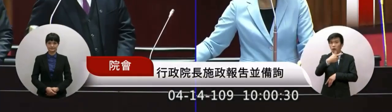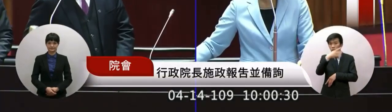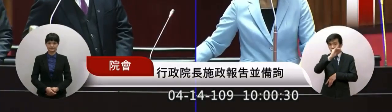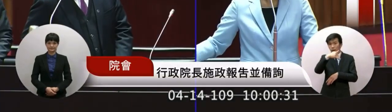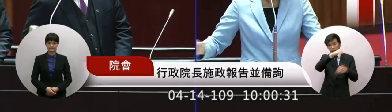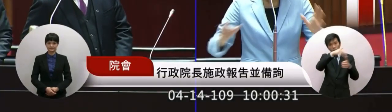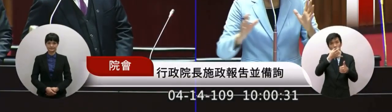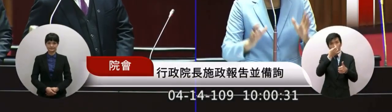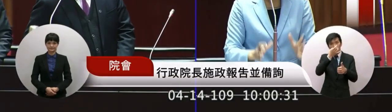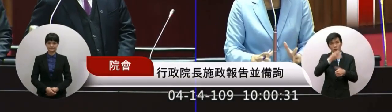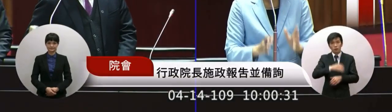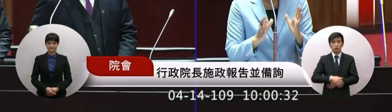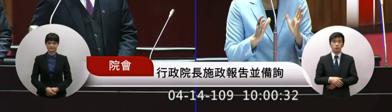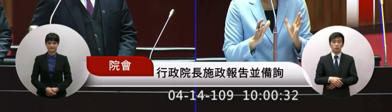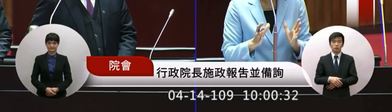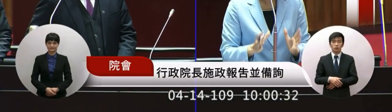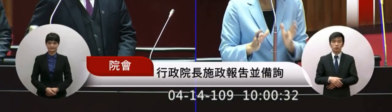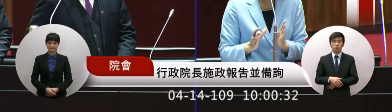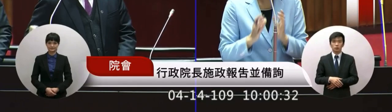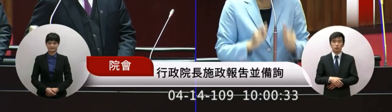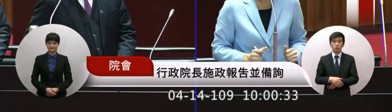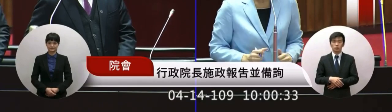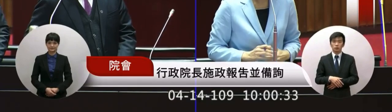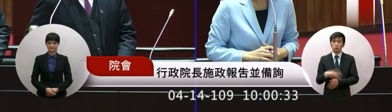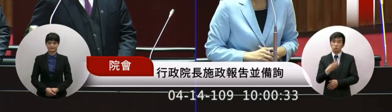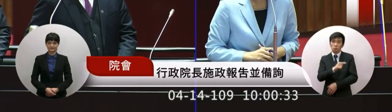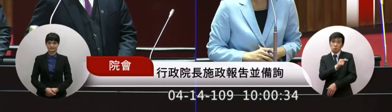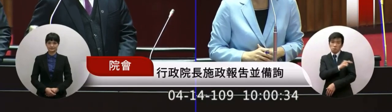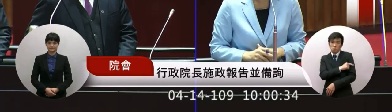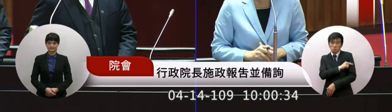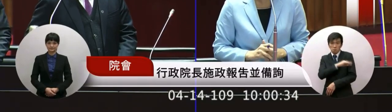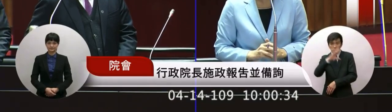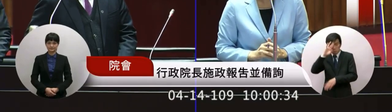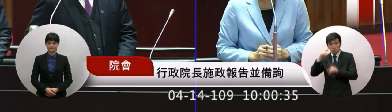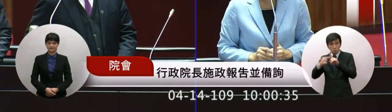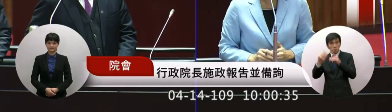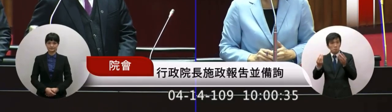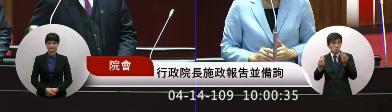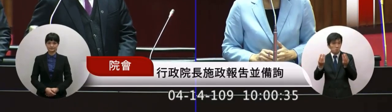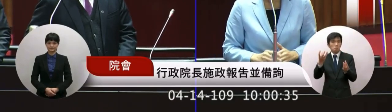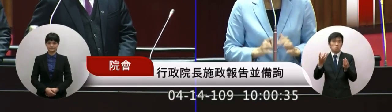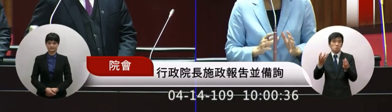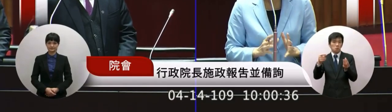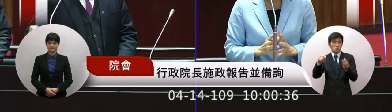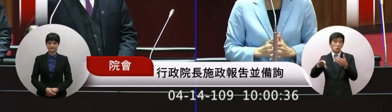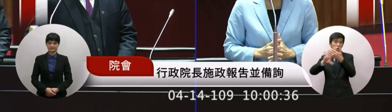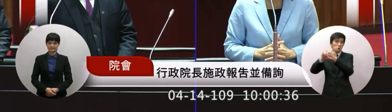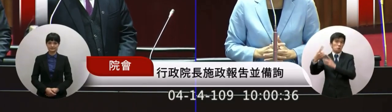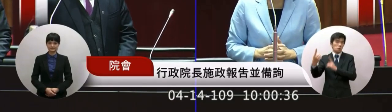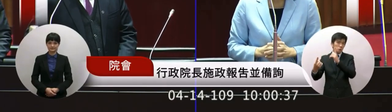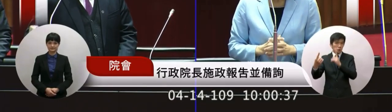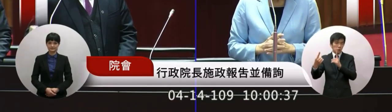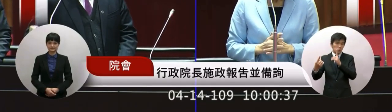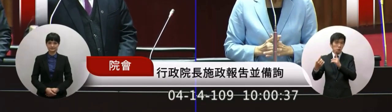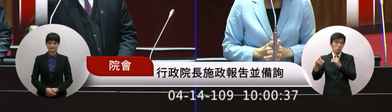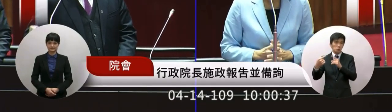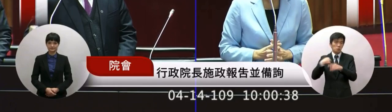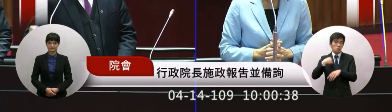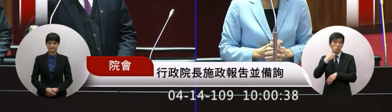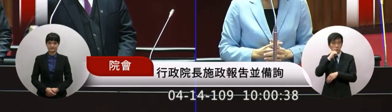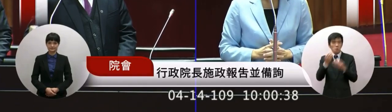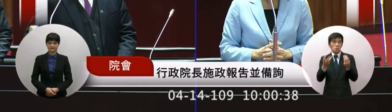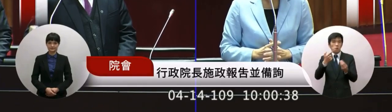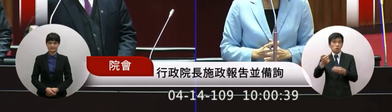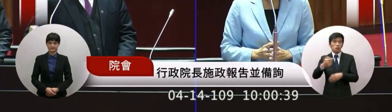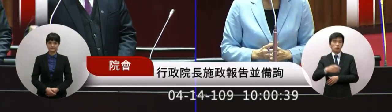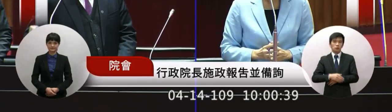护人员。好，我们来看我们的护病比，显然是高于其他国家的，避免护理人员过劳来